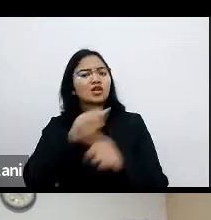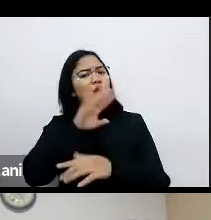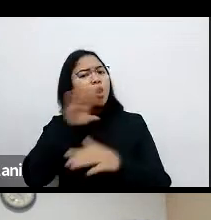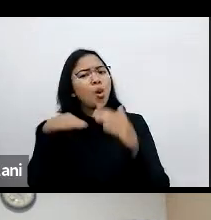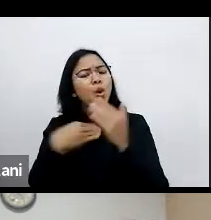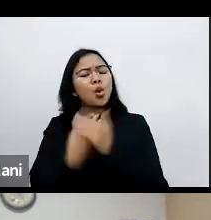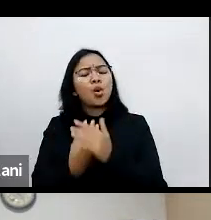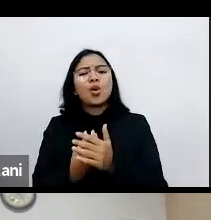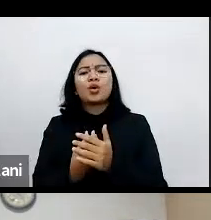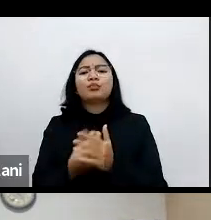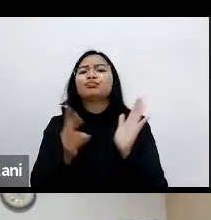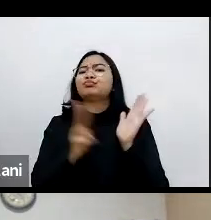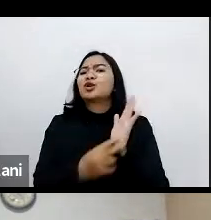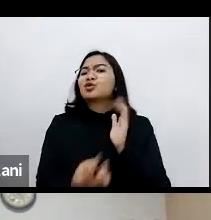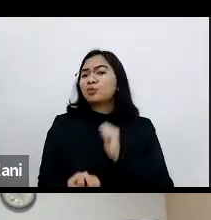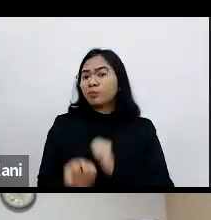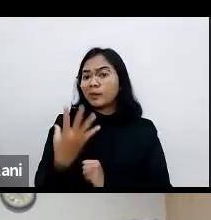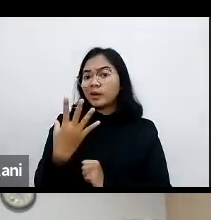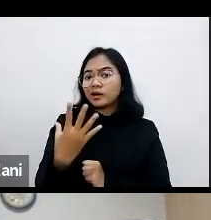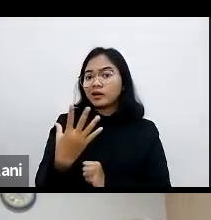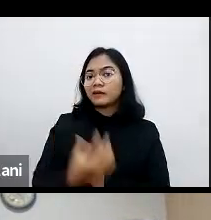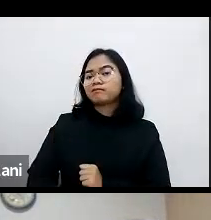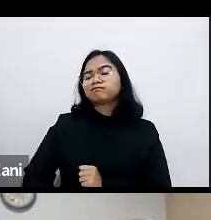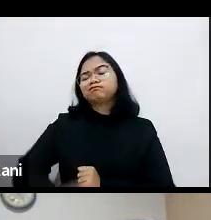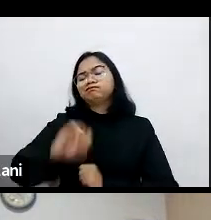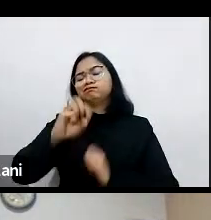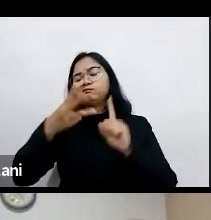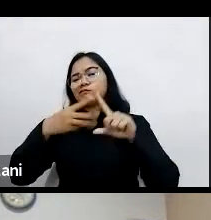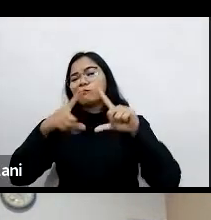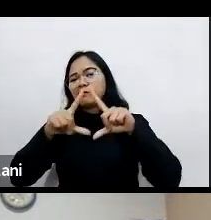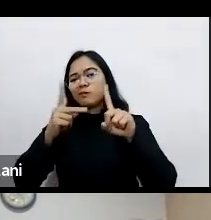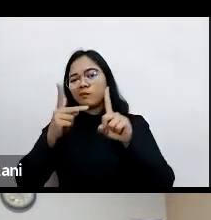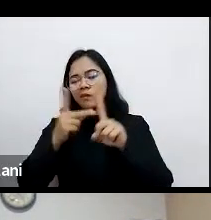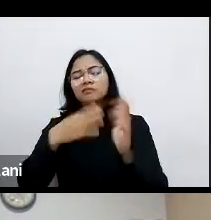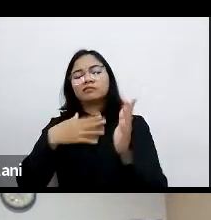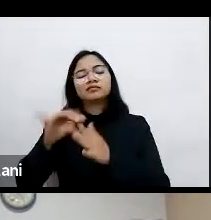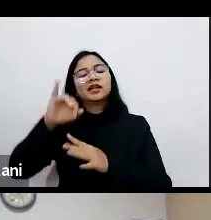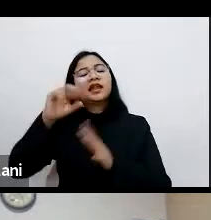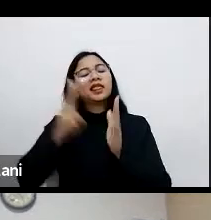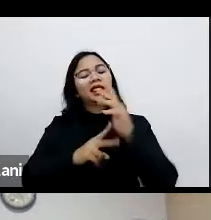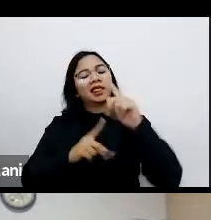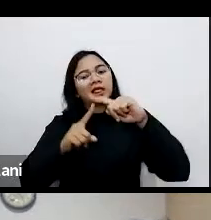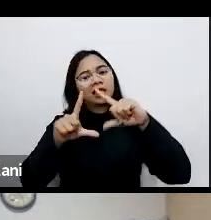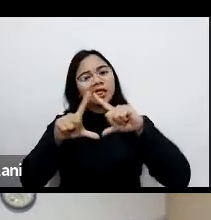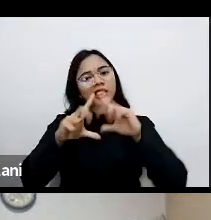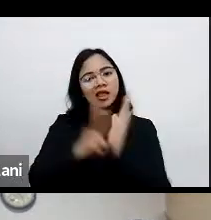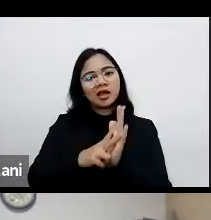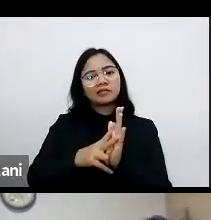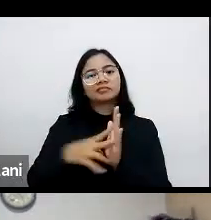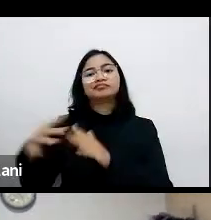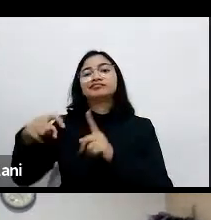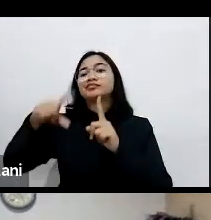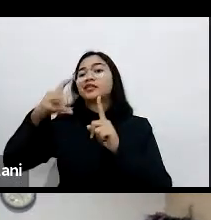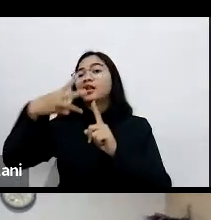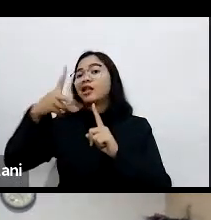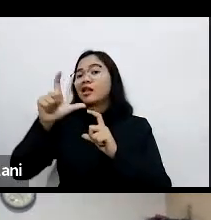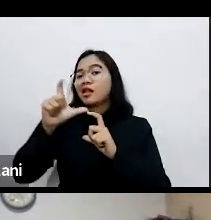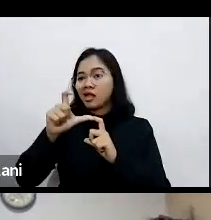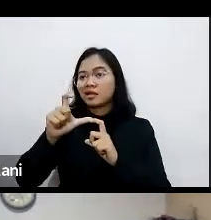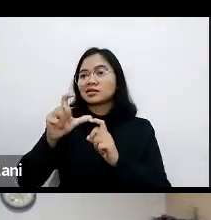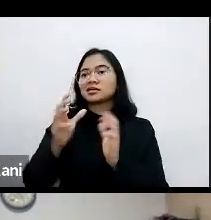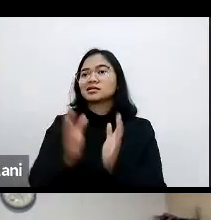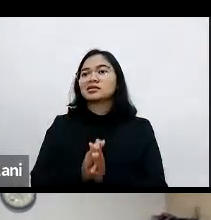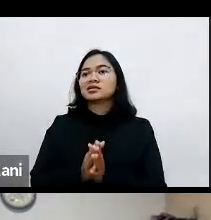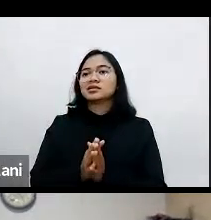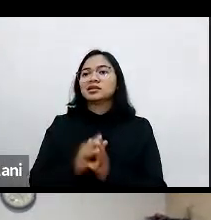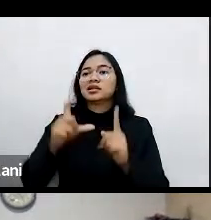narasumber, Mbak Ibah, Mbak Intan, Mbak Diana, juga Kak Els untuk partisipasinya dalam kegiatan talkshow kali ini.